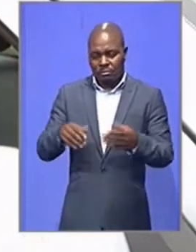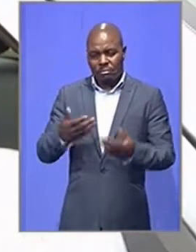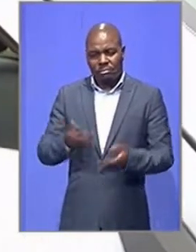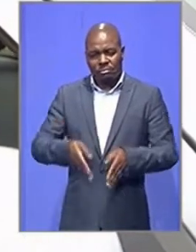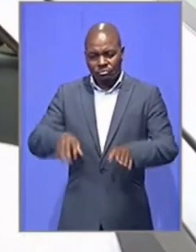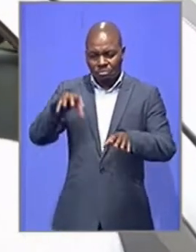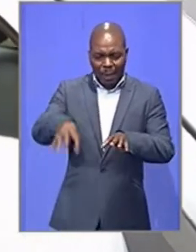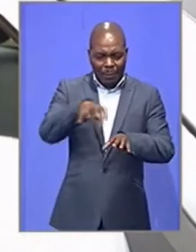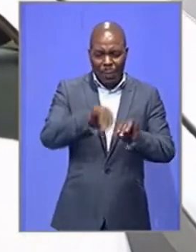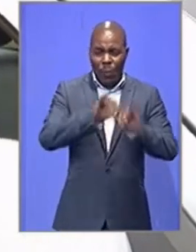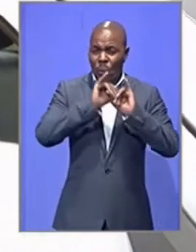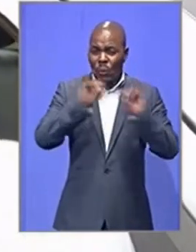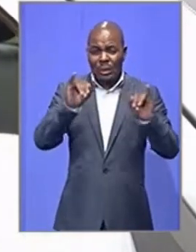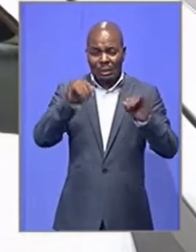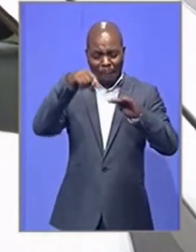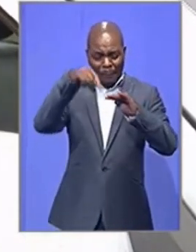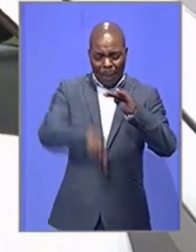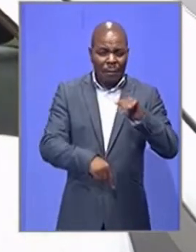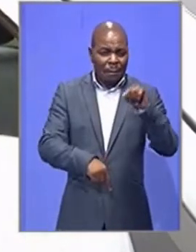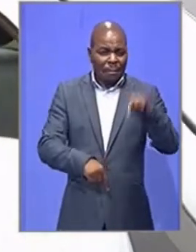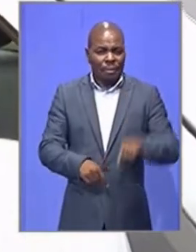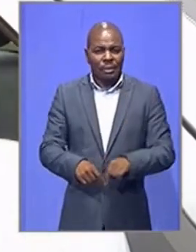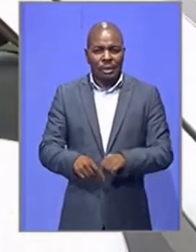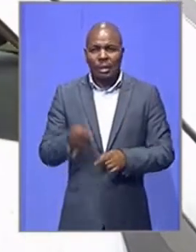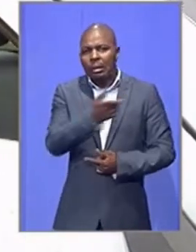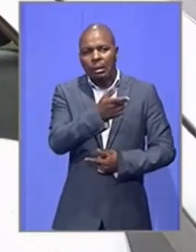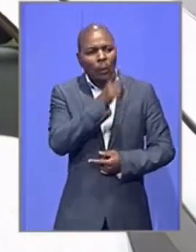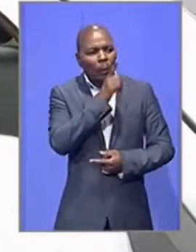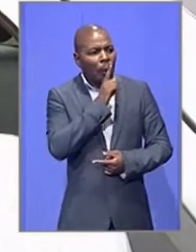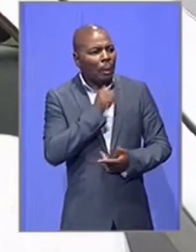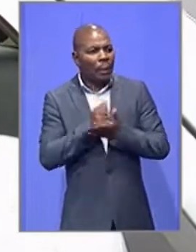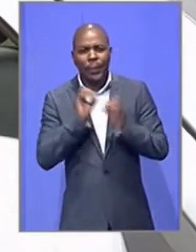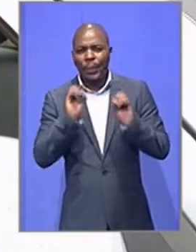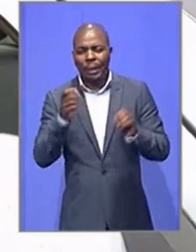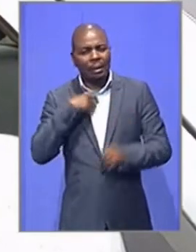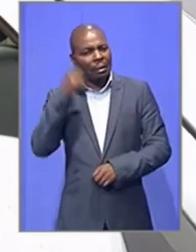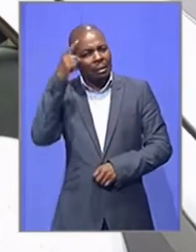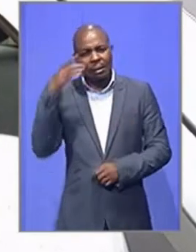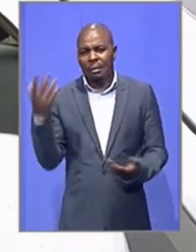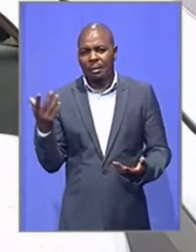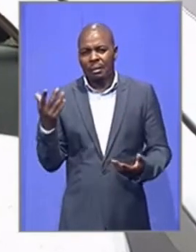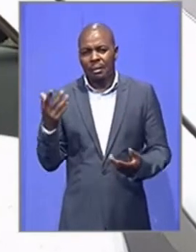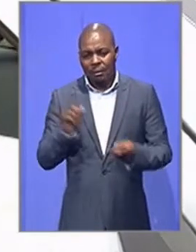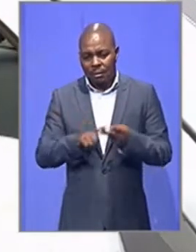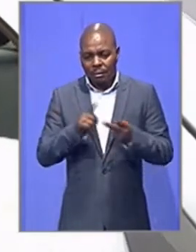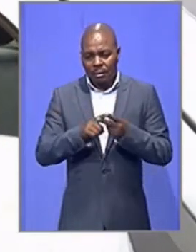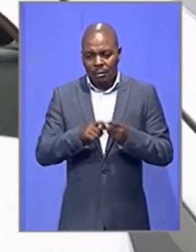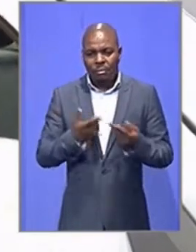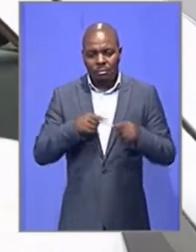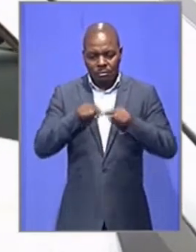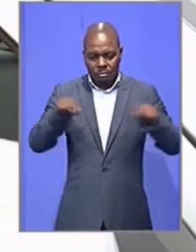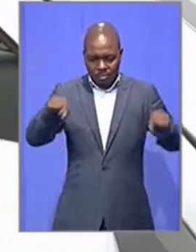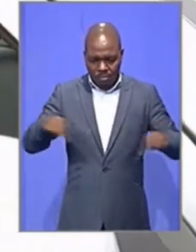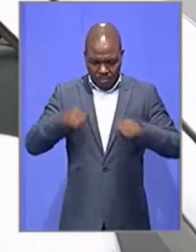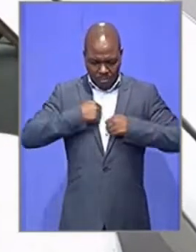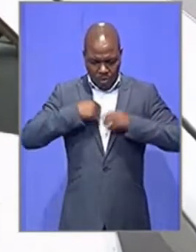thata, so go di dimetse fela ga re tlhaloganye gore bothata ke eng, and then le mo pele ga jarta ka go tsholelwa